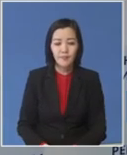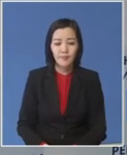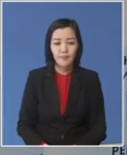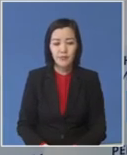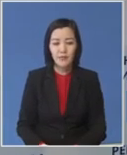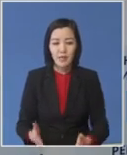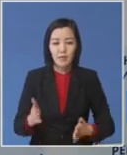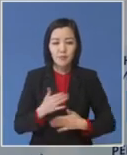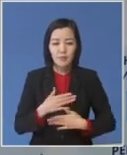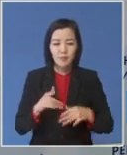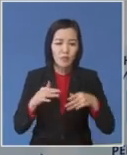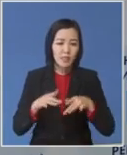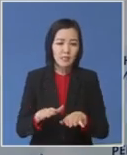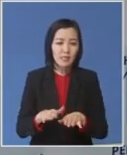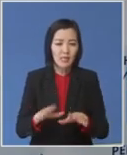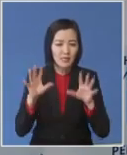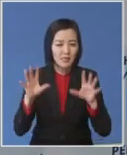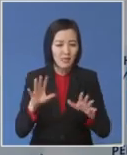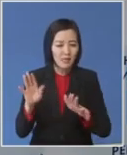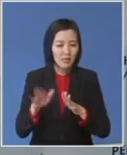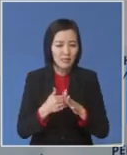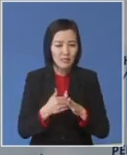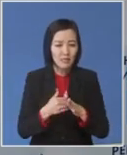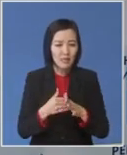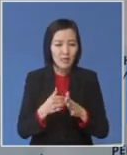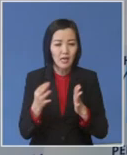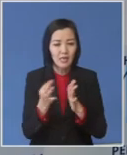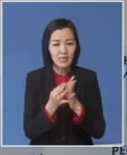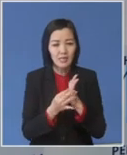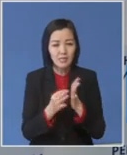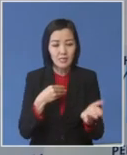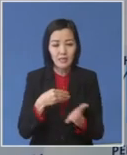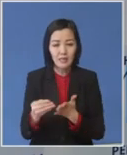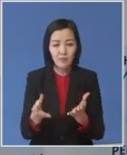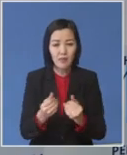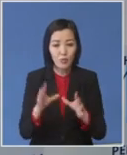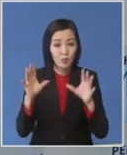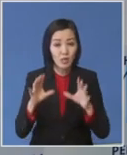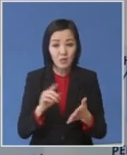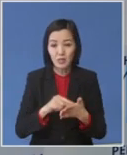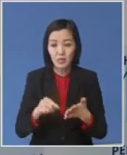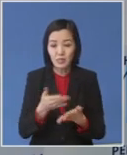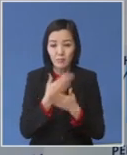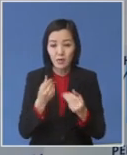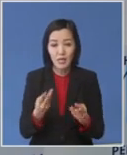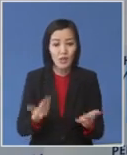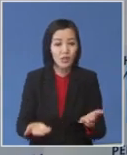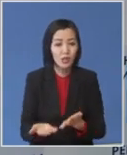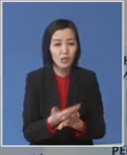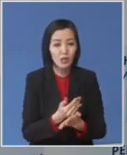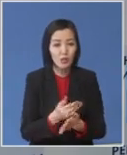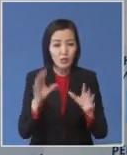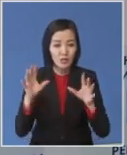салмақ. Біз бұндай істі заңсыз деп білеміз. Тест парақшаларын сатып алу ешбір заңда көрсетілмеген. Сондықтан ол үшін ақша жинау заңға